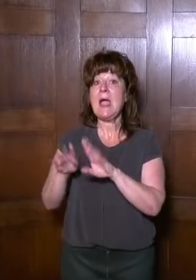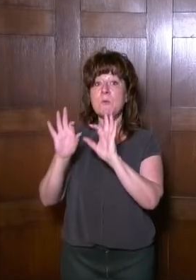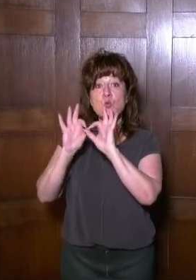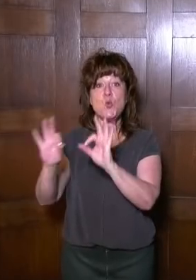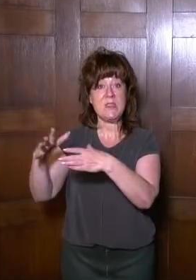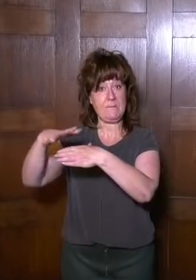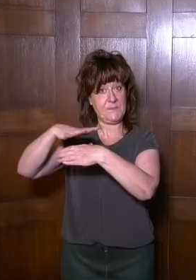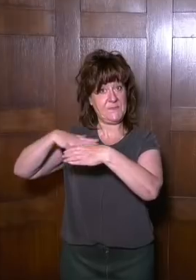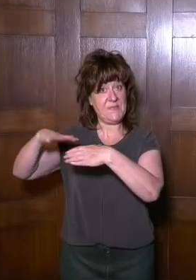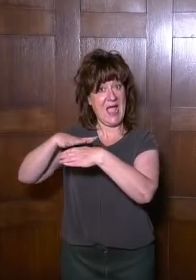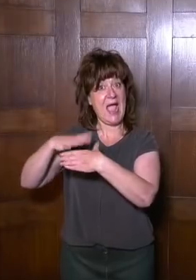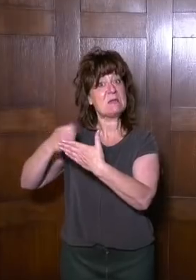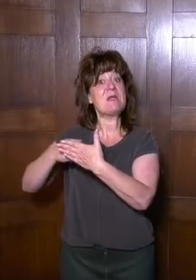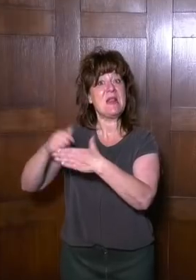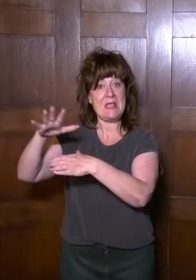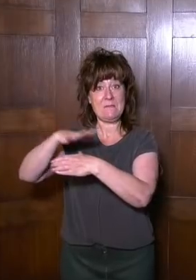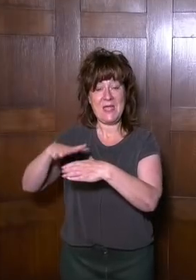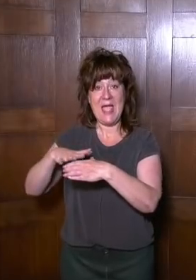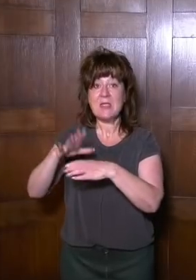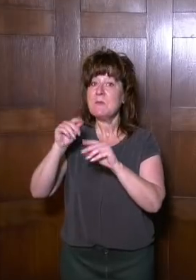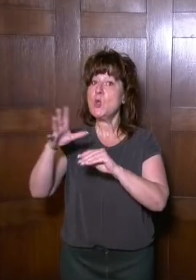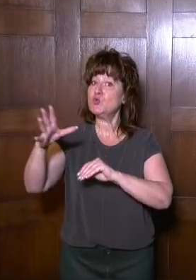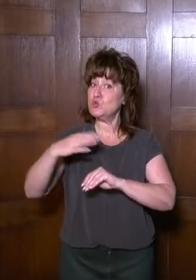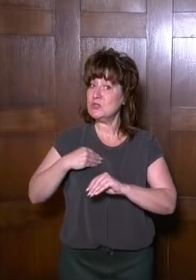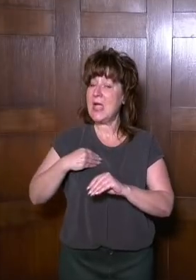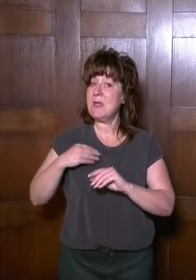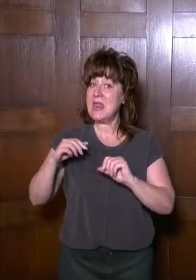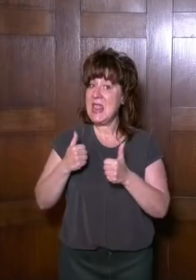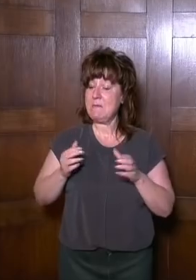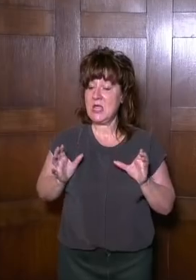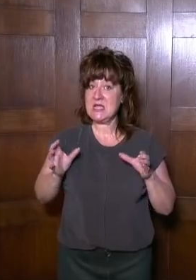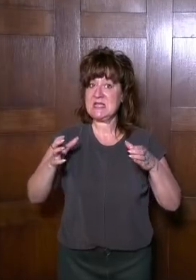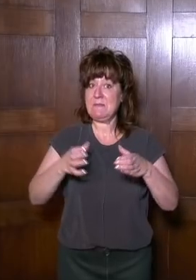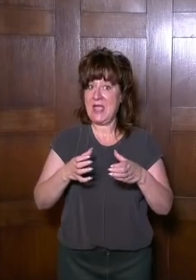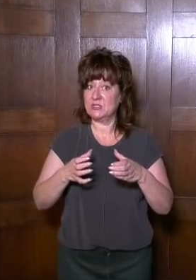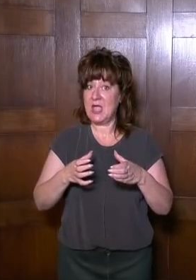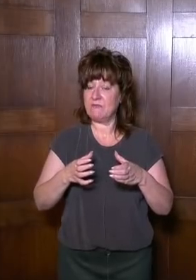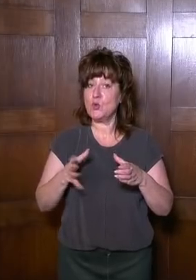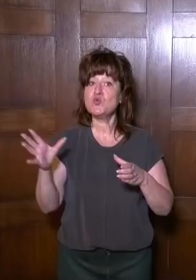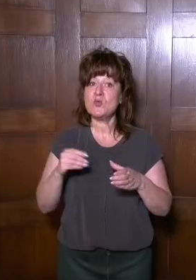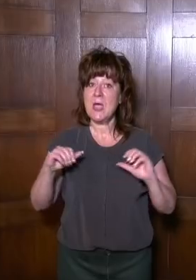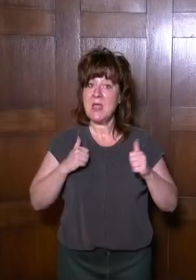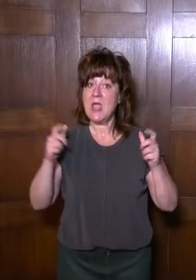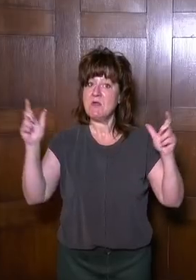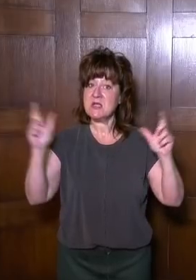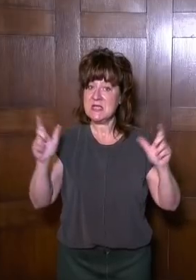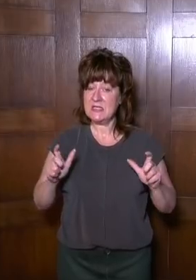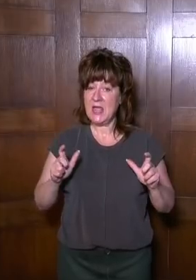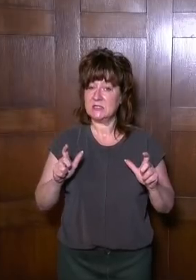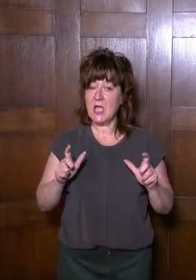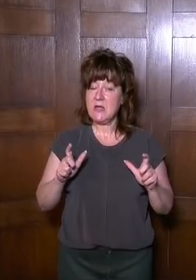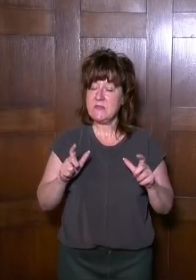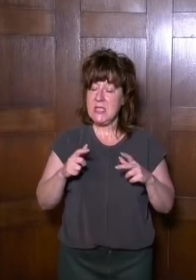privilegierten Bereich, dass das Zusammenleben in einer Gemeinschaft, in einer Gesellschaft von großer